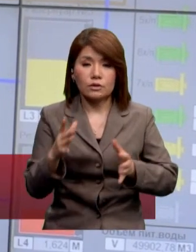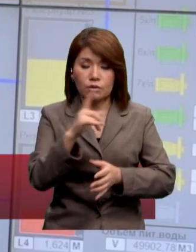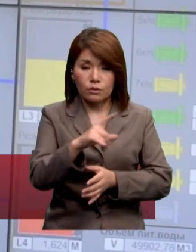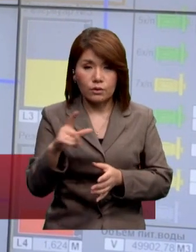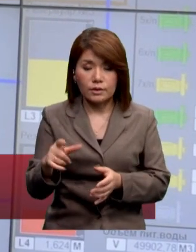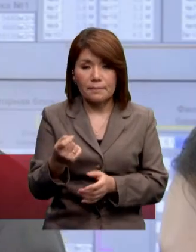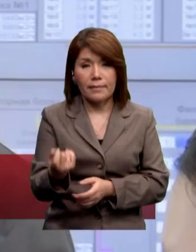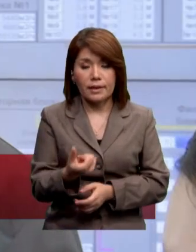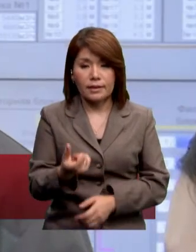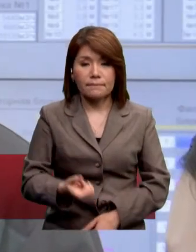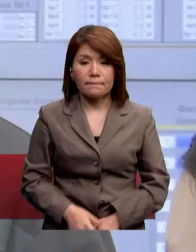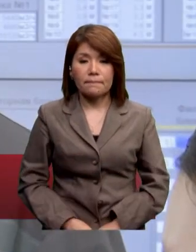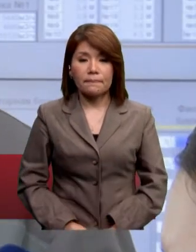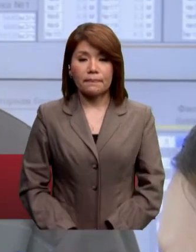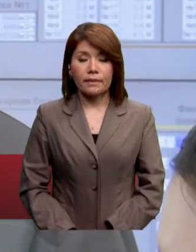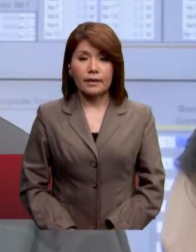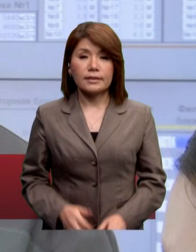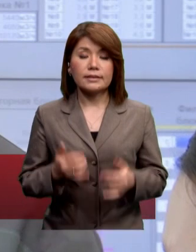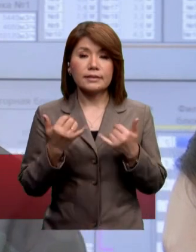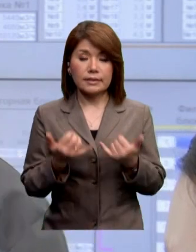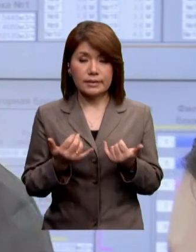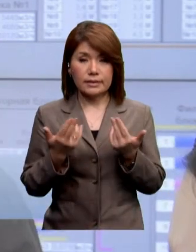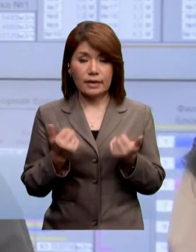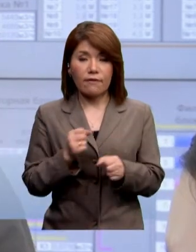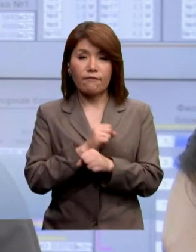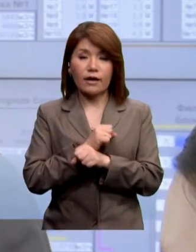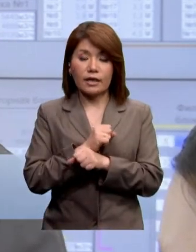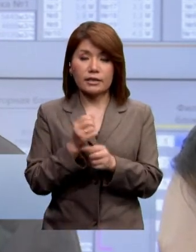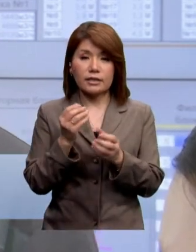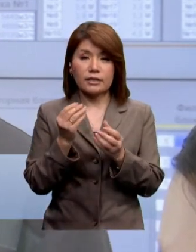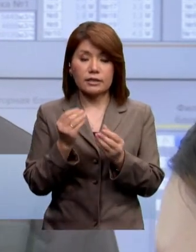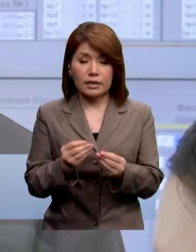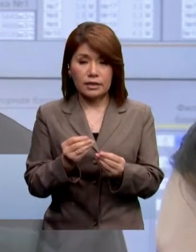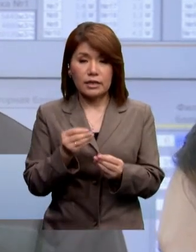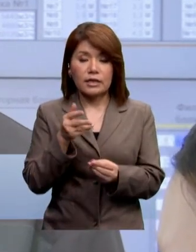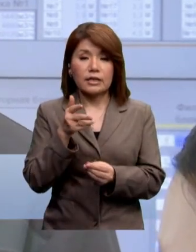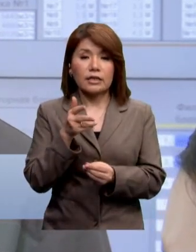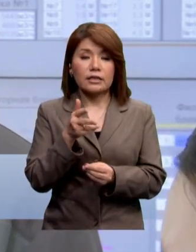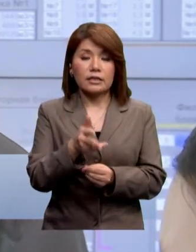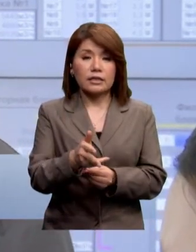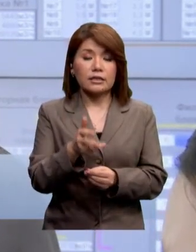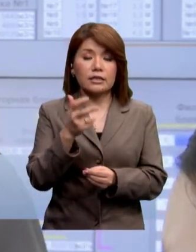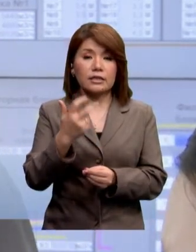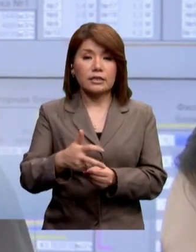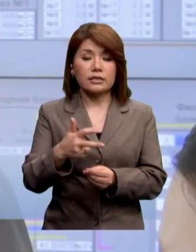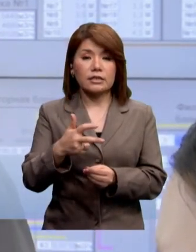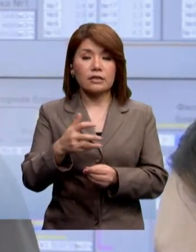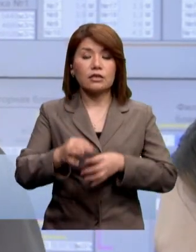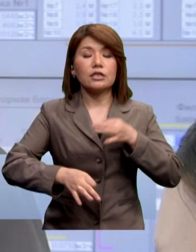этого мало. Сейчас реально мы в выходные дни 330 тысяч подаем за сутки